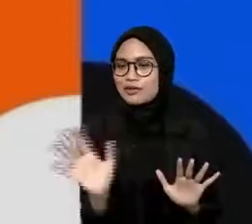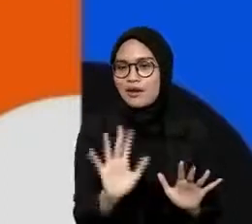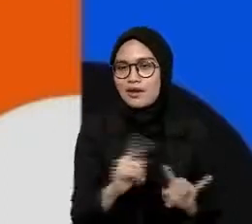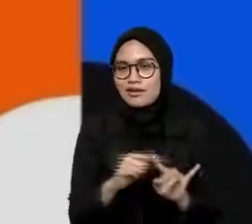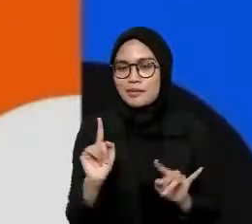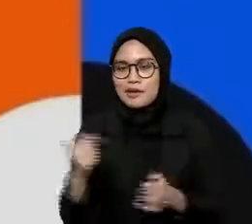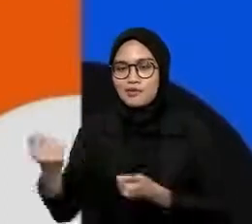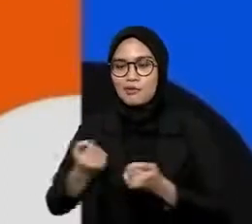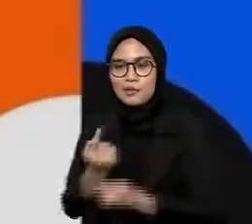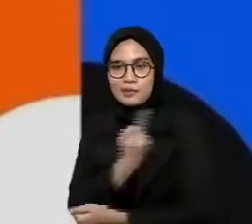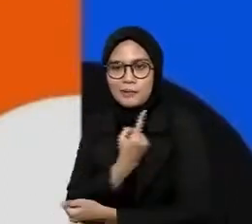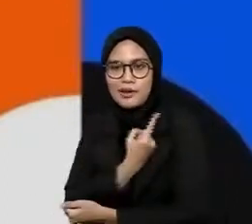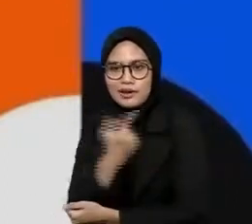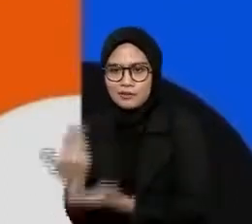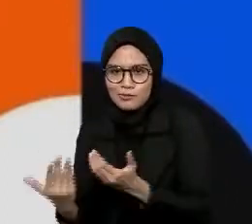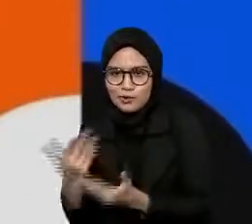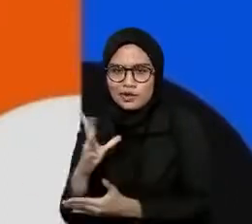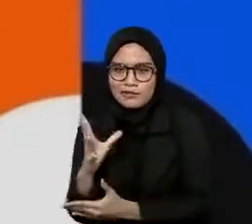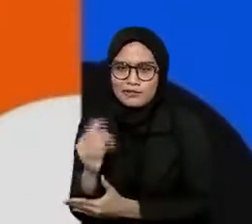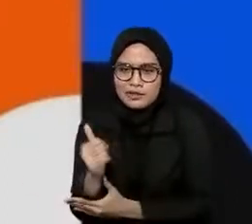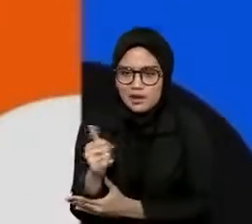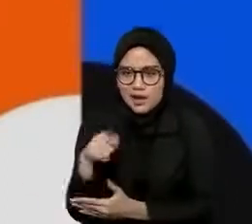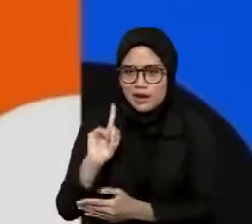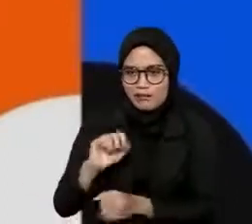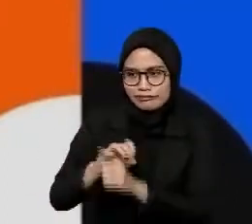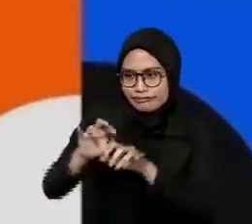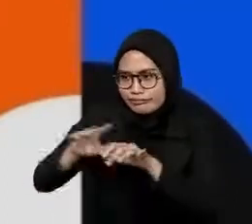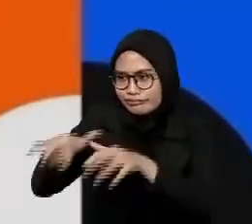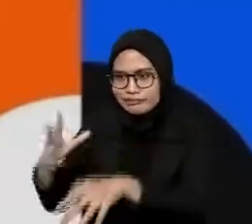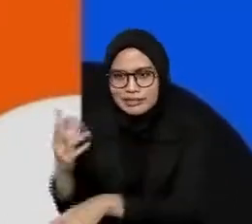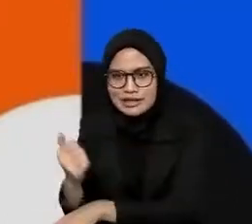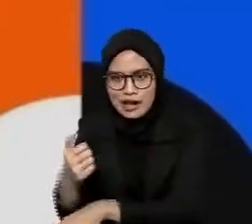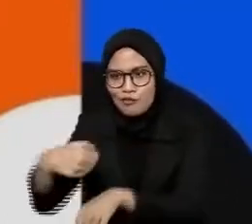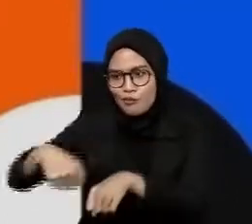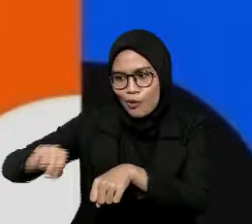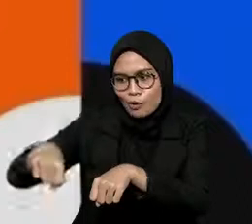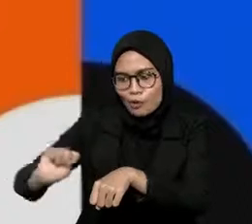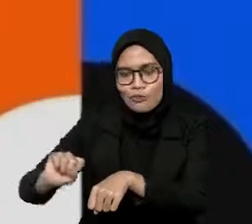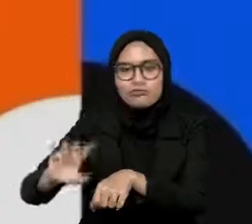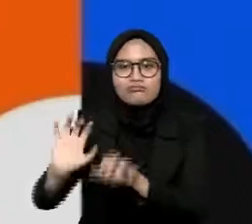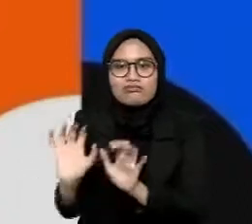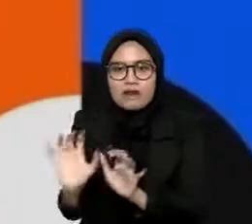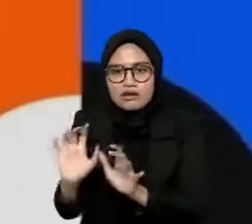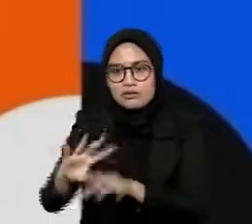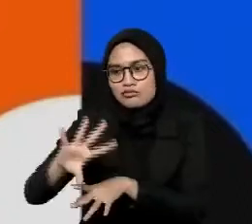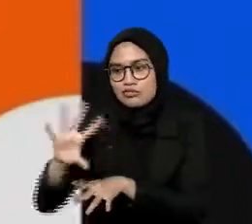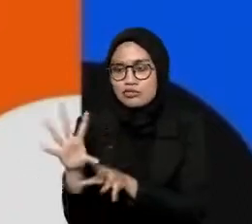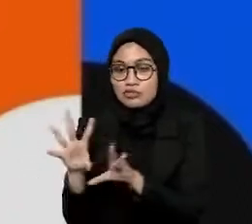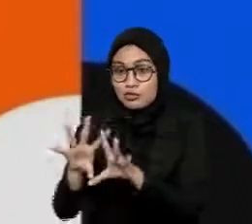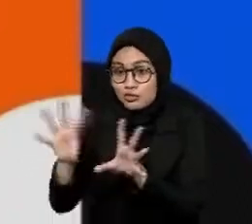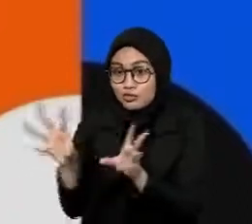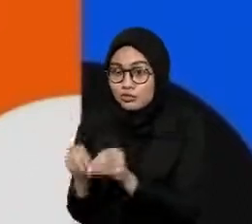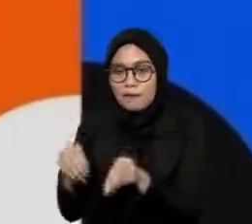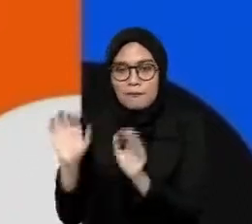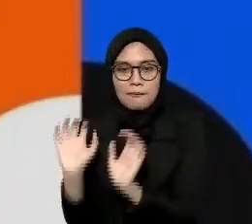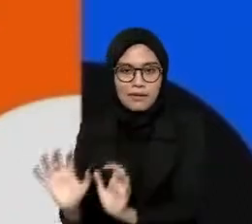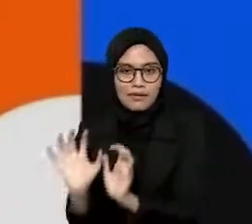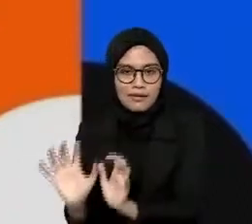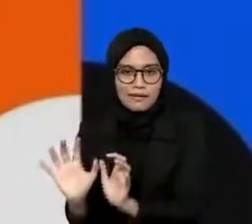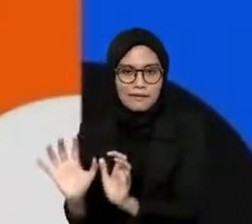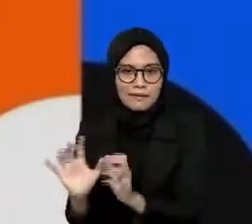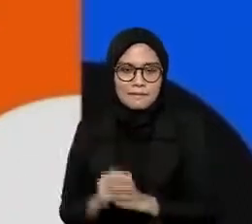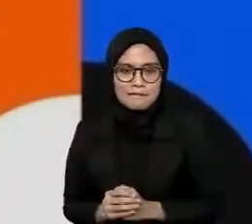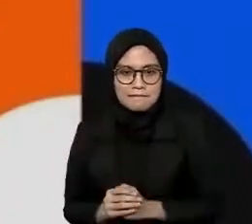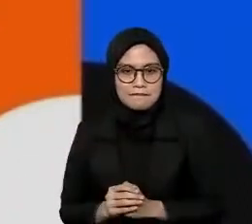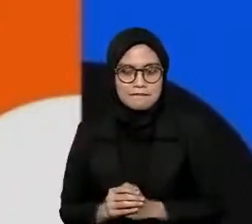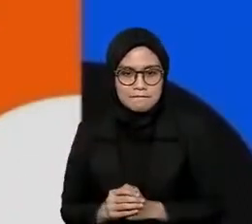kendaraan motor angkutan roda 2 ya, yang jumlahnya bisa jadi menjadi signifikan. Selain itu,